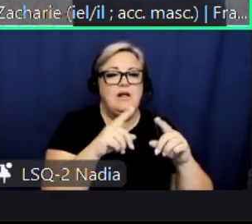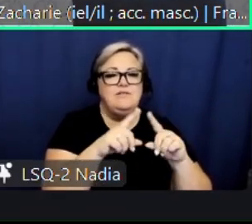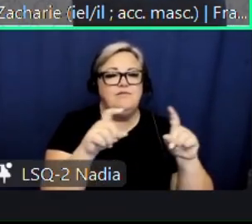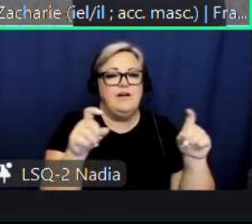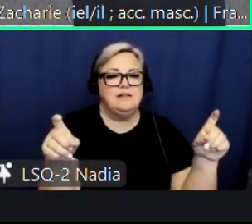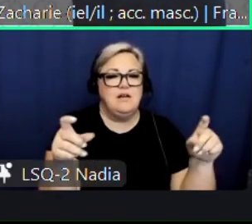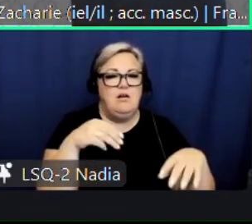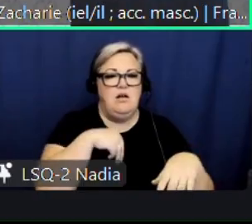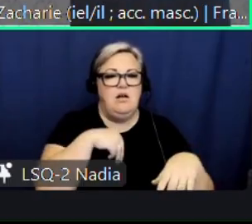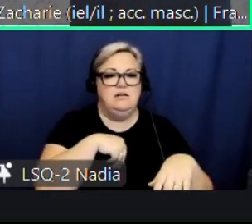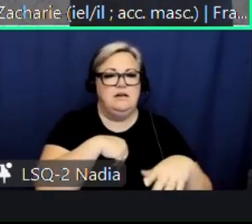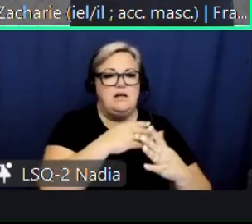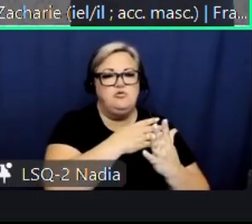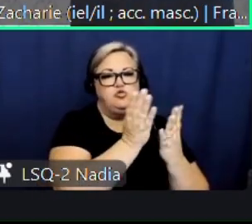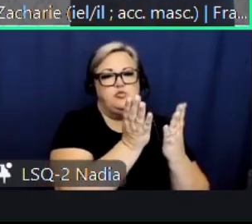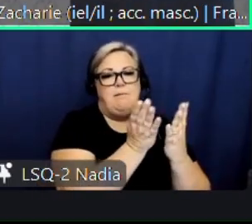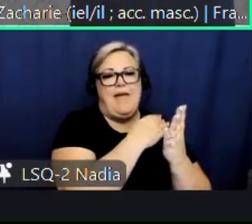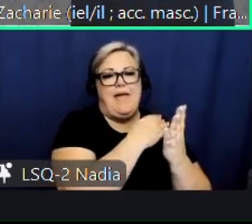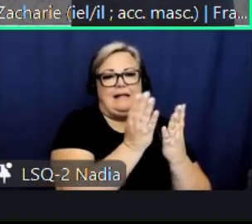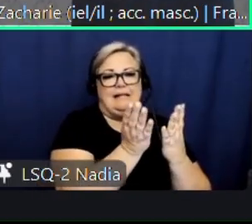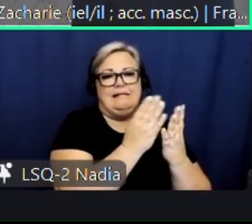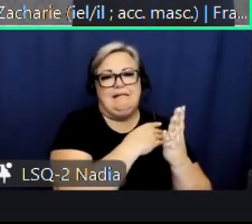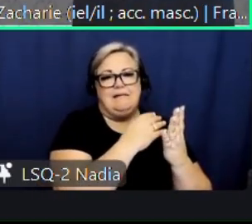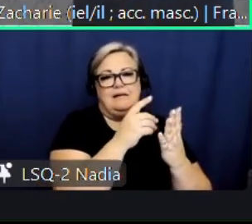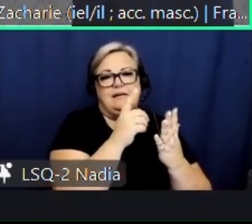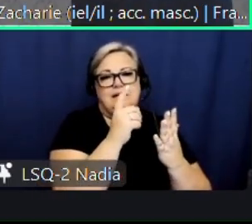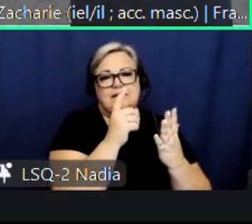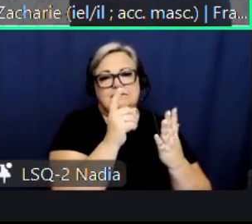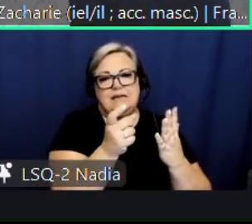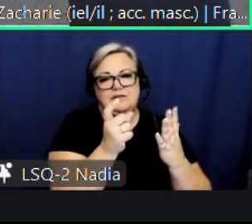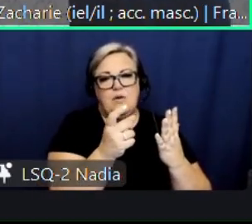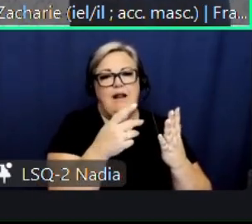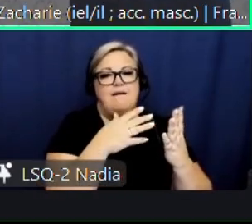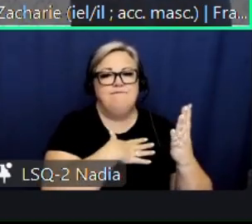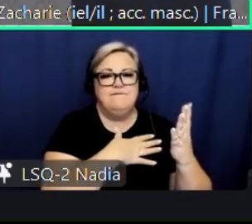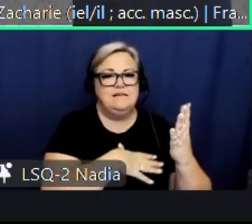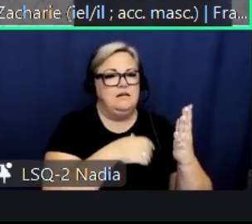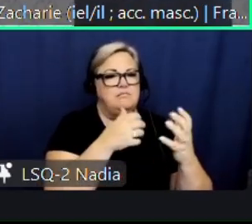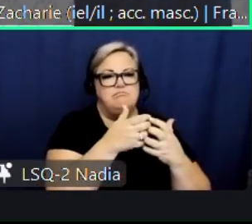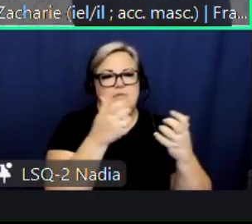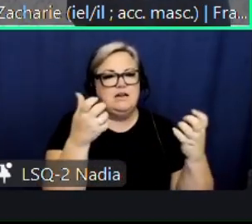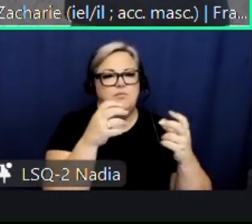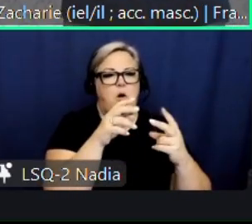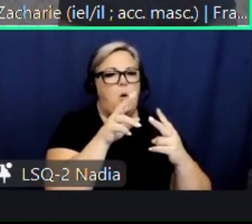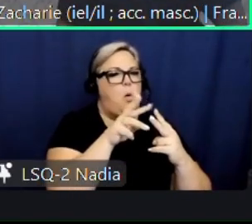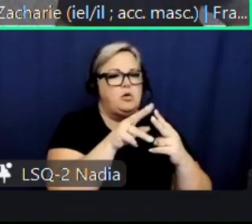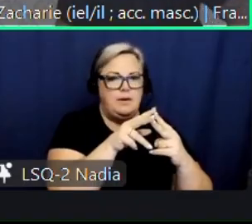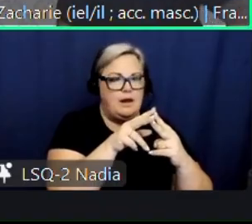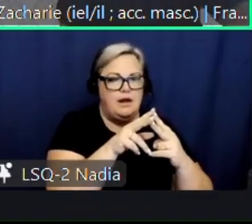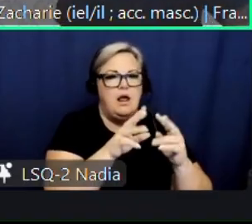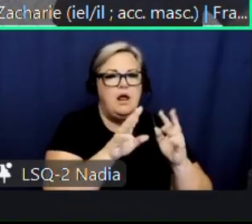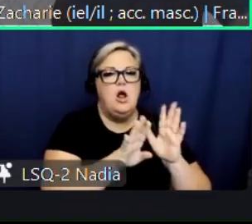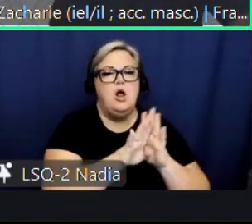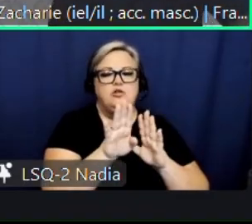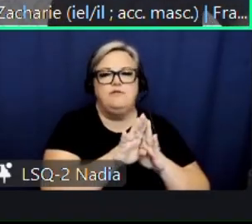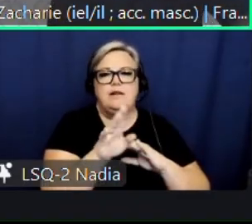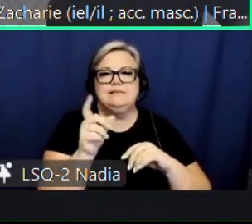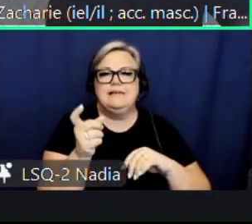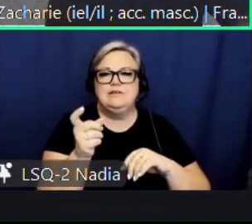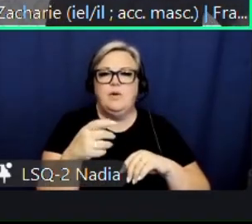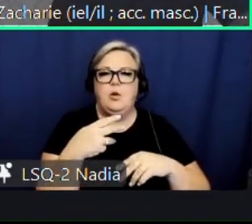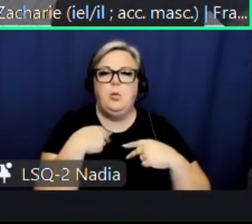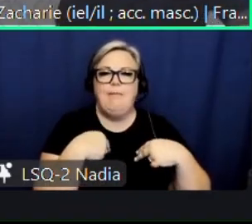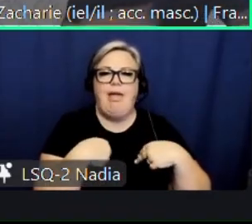variations innées du spectre des caractéristiques sexuelles physiques qui ne correspondent pas aux normes binaires du développement sexuel humain.